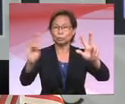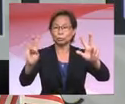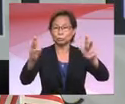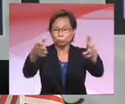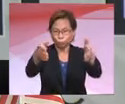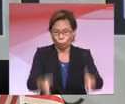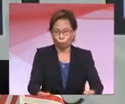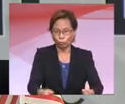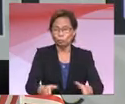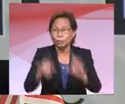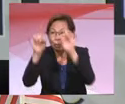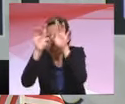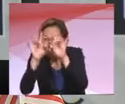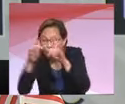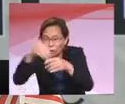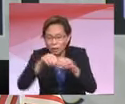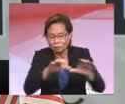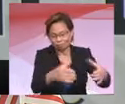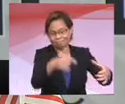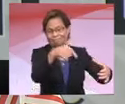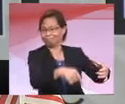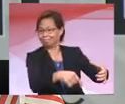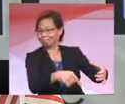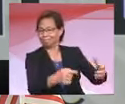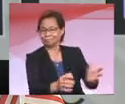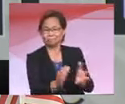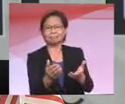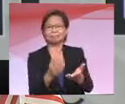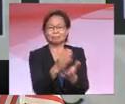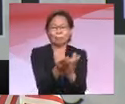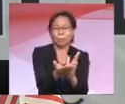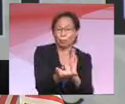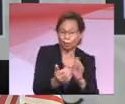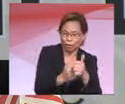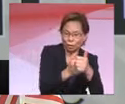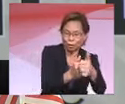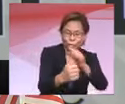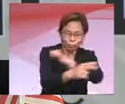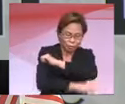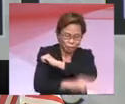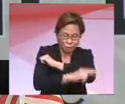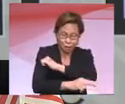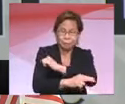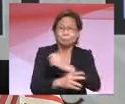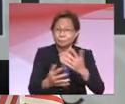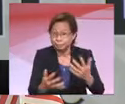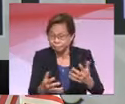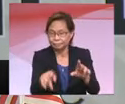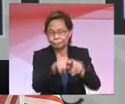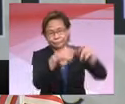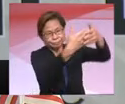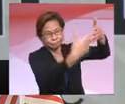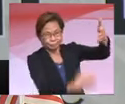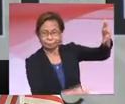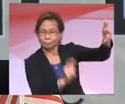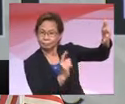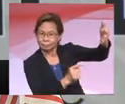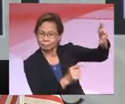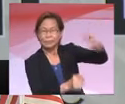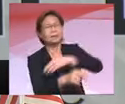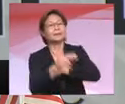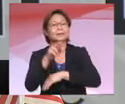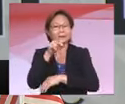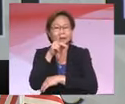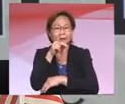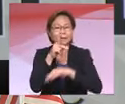3,547 orang telah disaring dalam kluster ini. Pecahan saringan mengikut negeri yang terbabit adalah seperti berikut. Di negeri